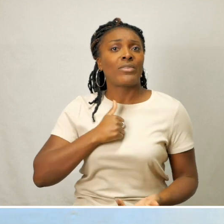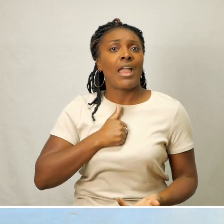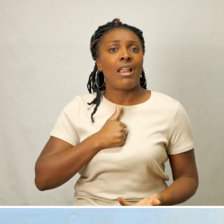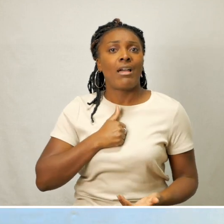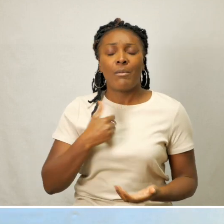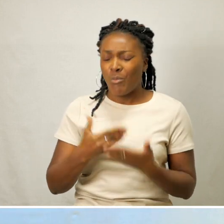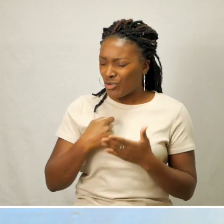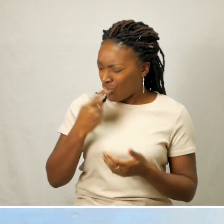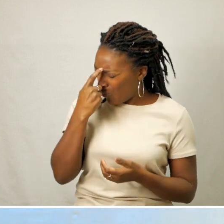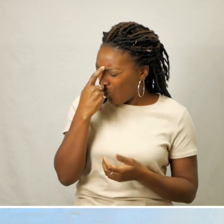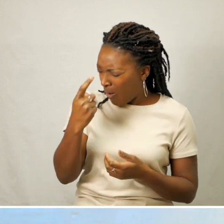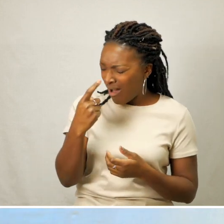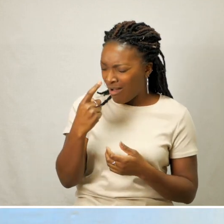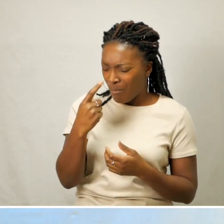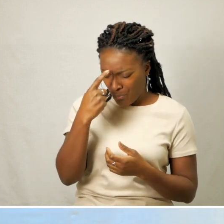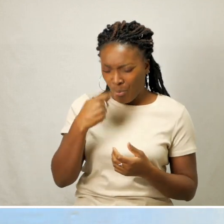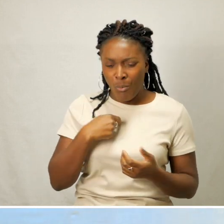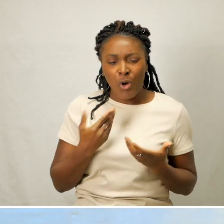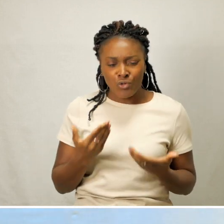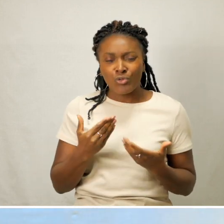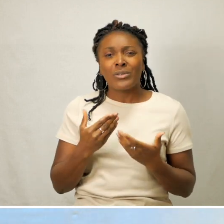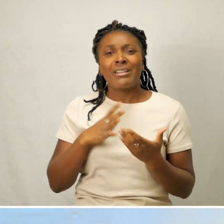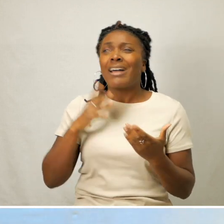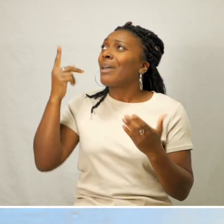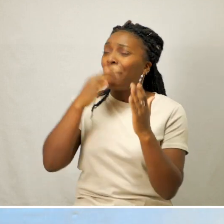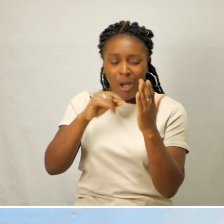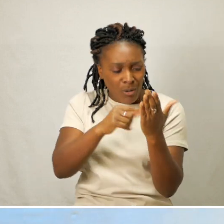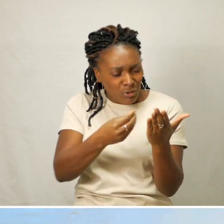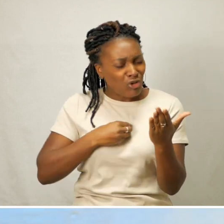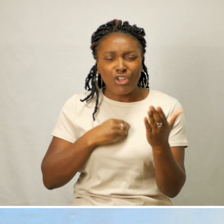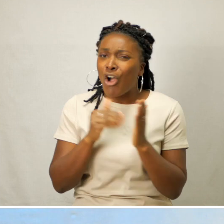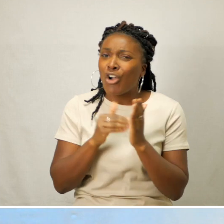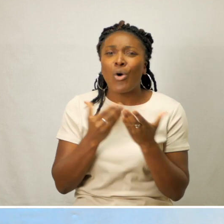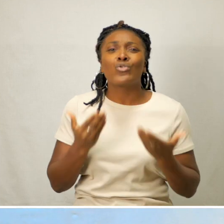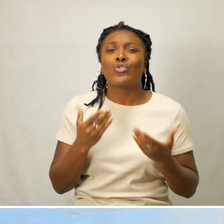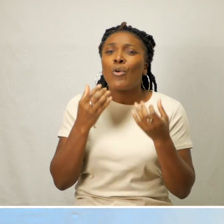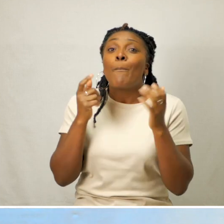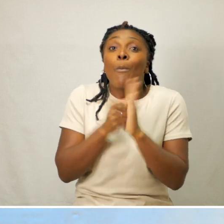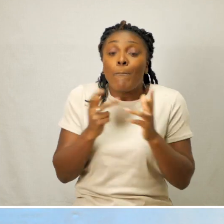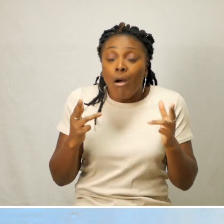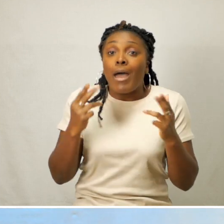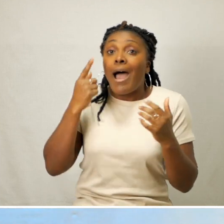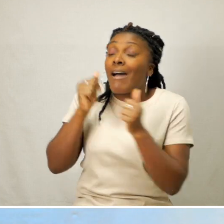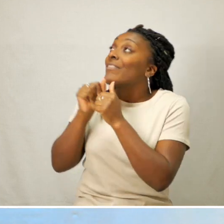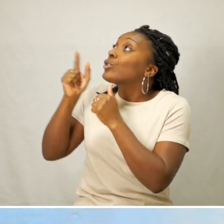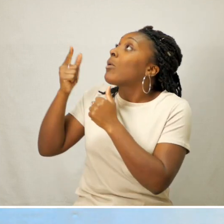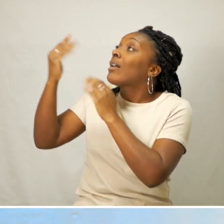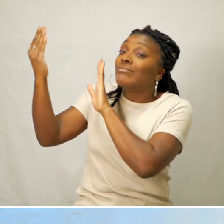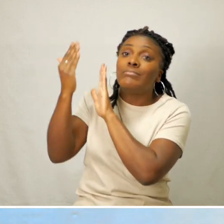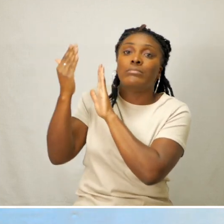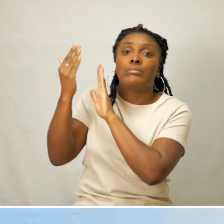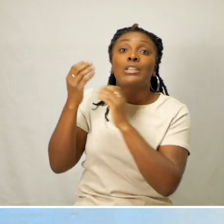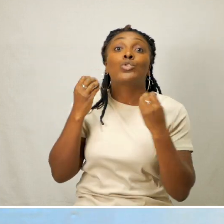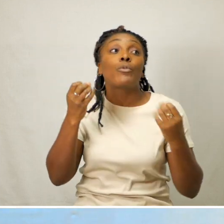je crois Seigneur qu'il y a quelque chose pour moi encore aujourd'hui, je vais prendre le temps avec toi. Et malheureusement, c'est que bien souvent, le temps nous rattrape et essaye de nous